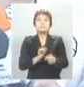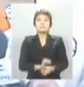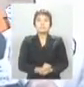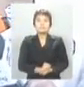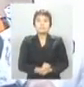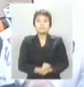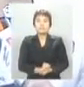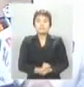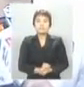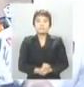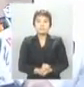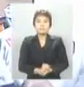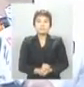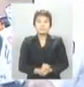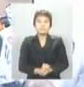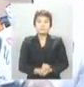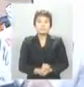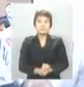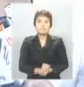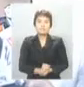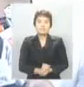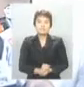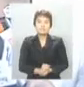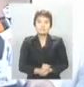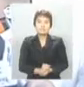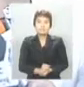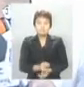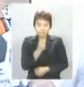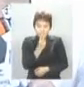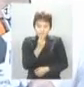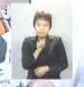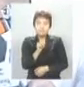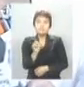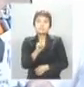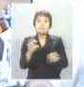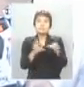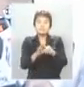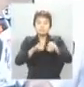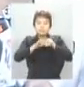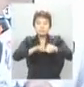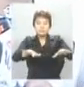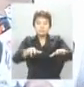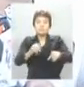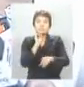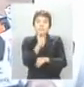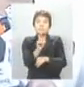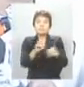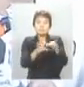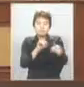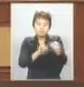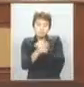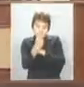มันอยู่ที่วันที่จะสามารถประกาศในราชกิจจานุเบกษาได้ไม่มีผลบังคับ